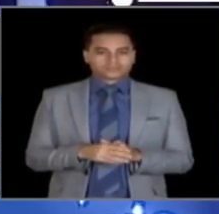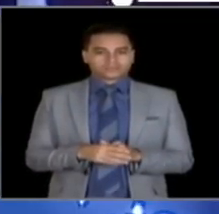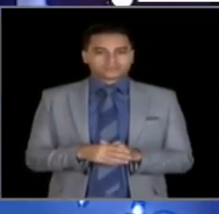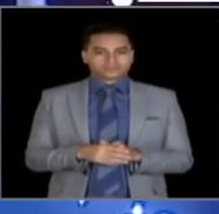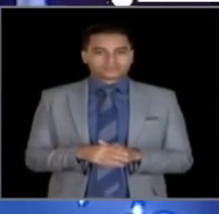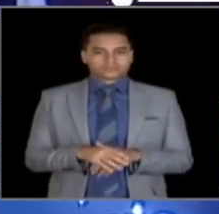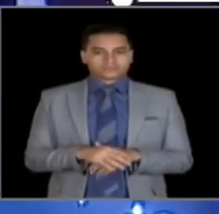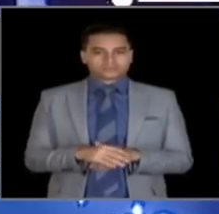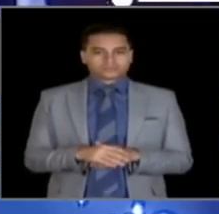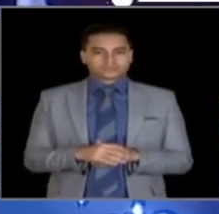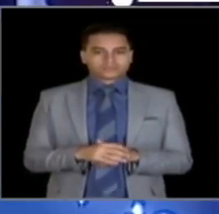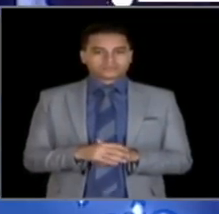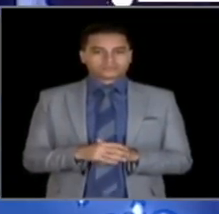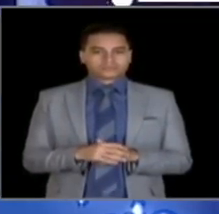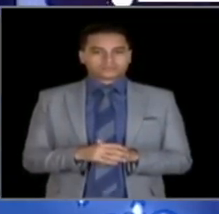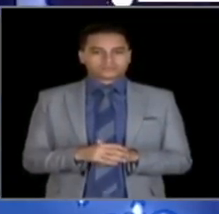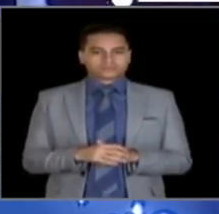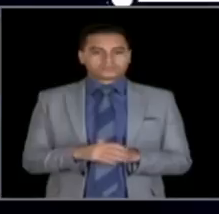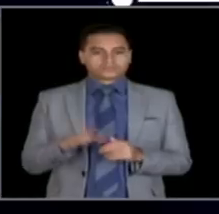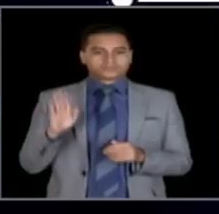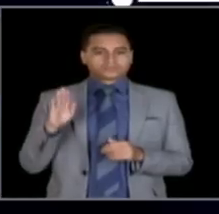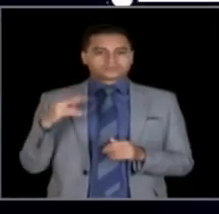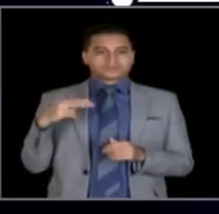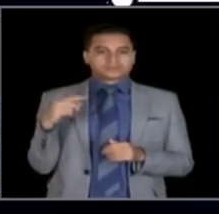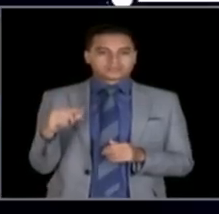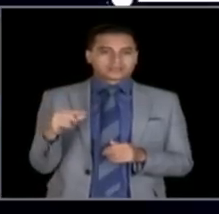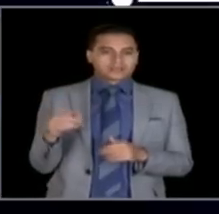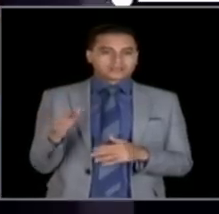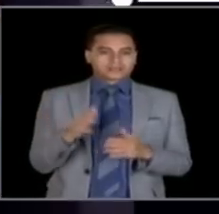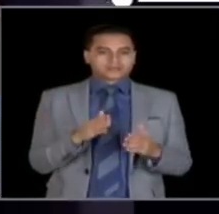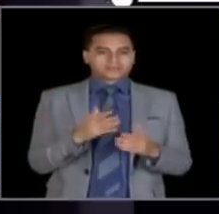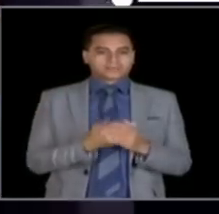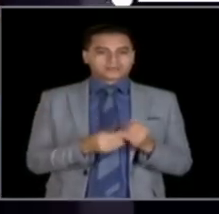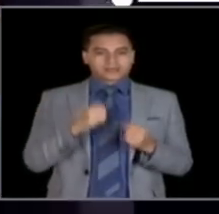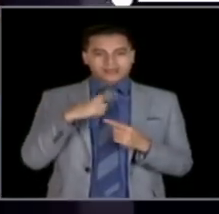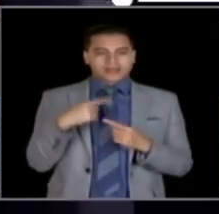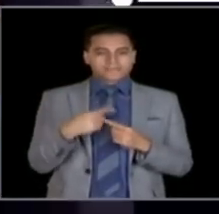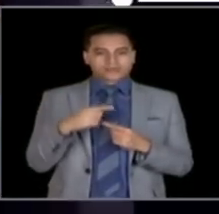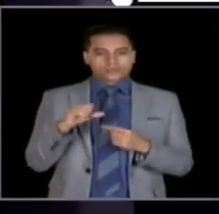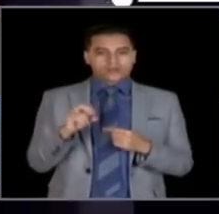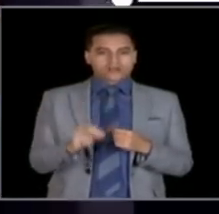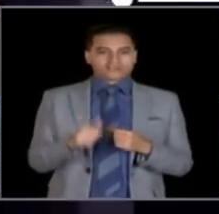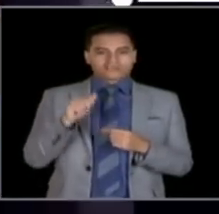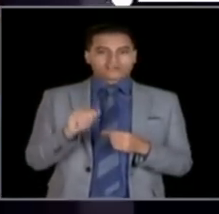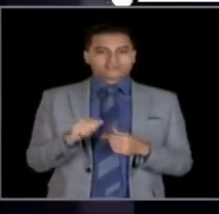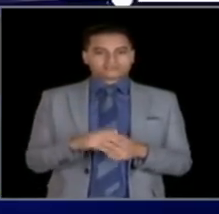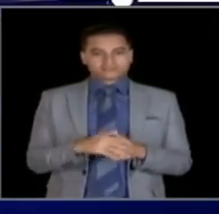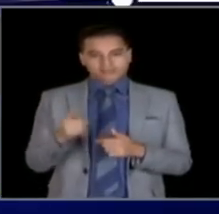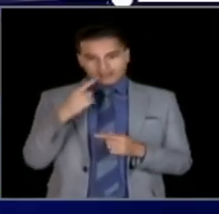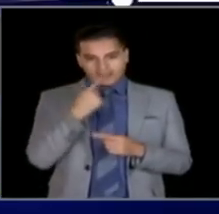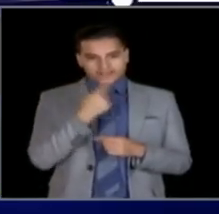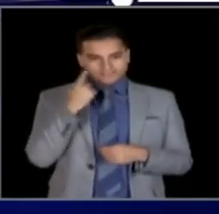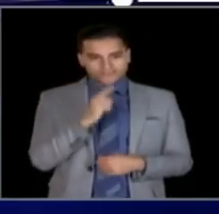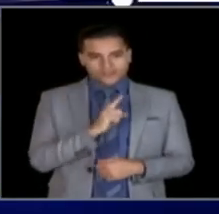سعد بن أبي وقاص. إسلام. سعد بن أبي وقاص. قالت لك وانت مش عايز